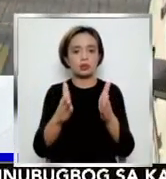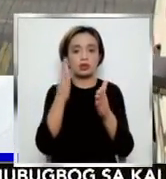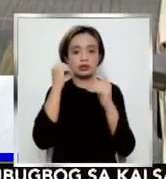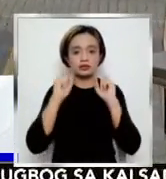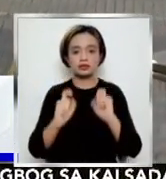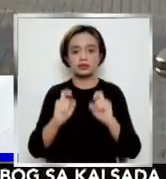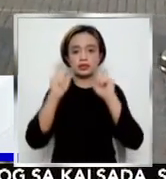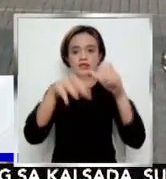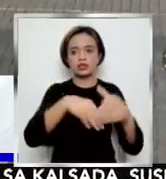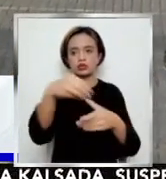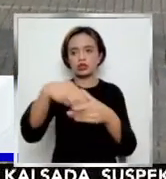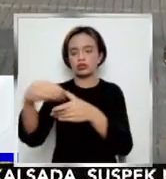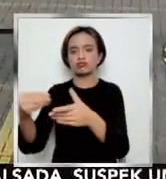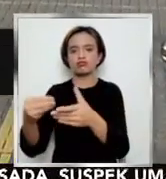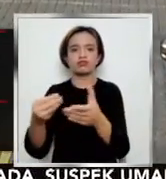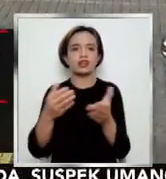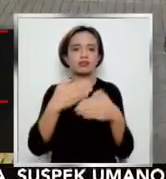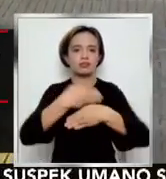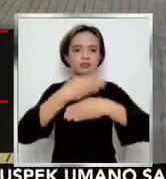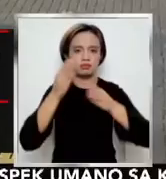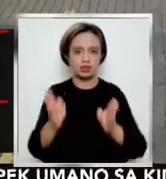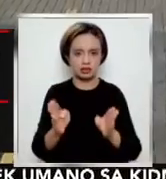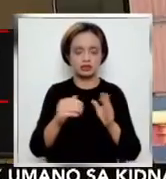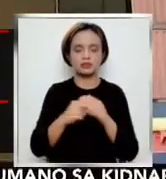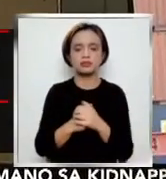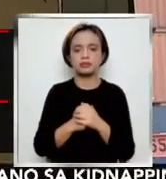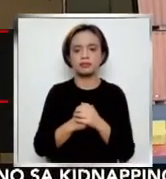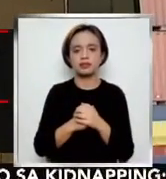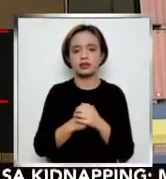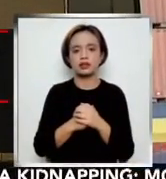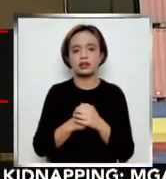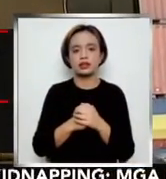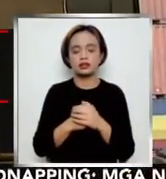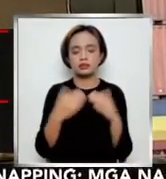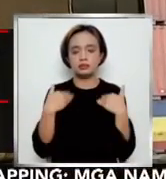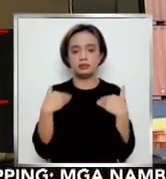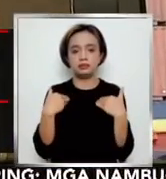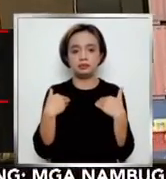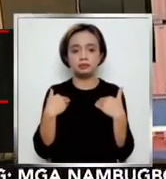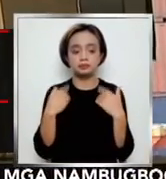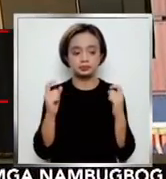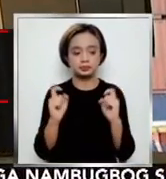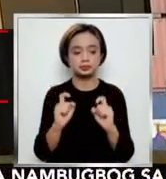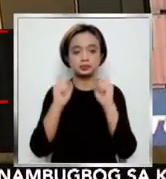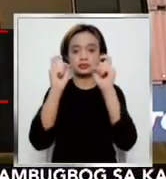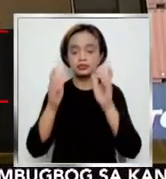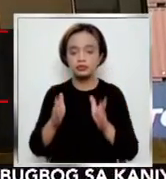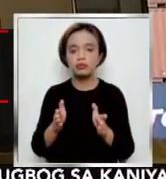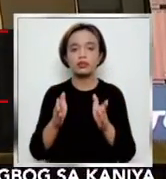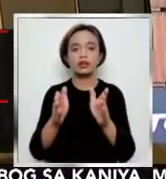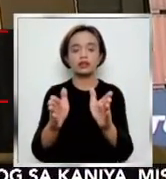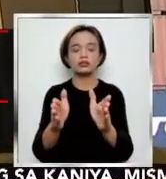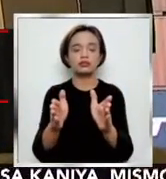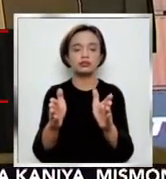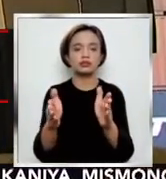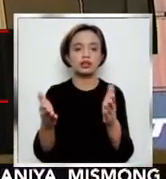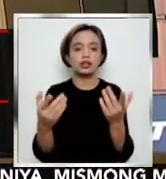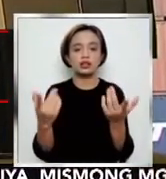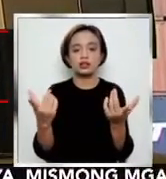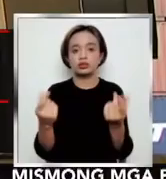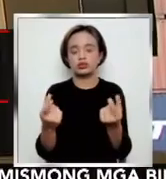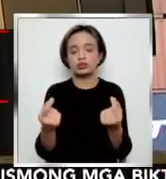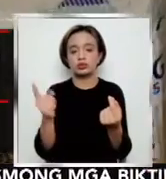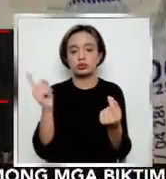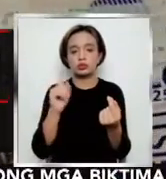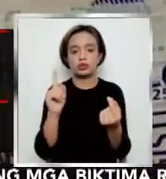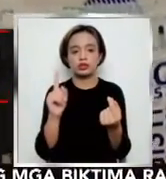mga pier. We have an parang express lane to na pinoprovide to facilitate the expedited